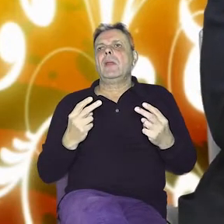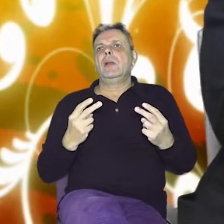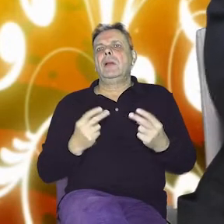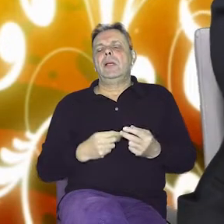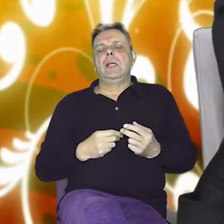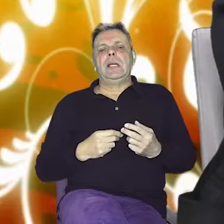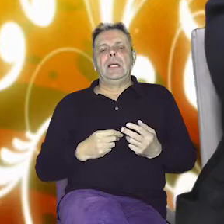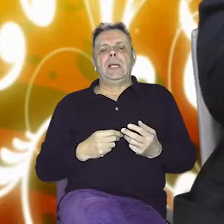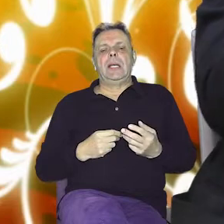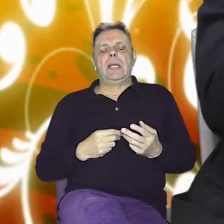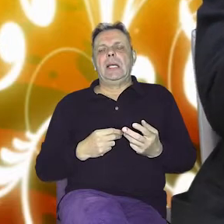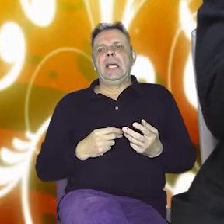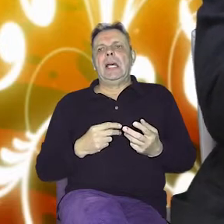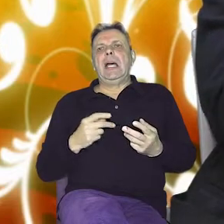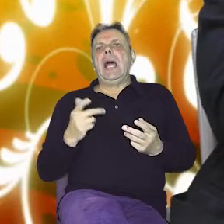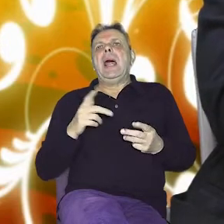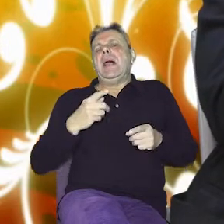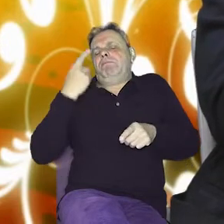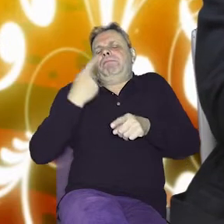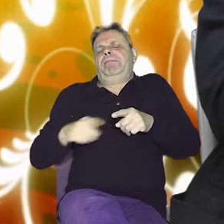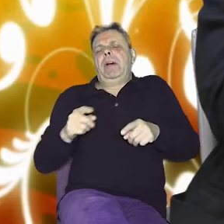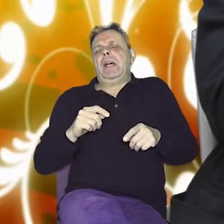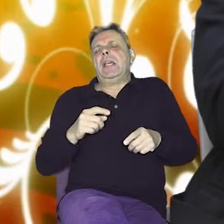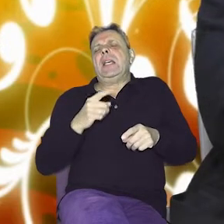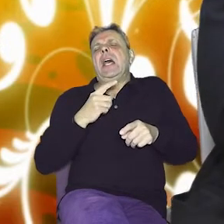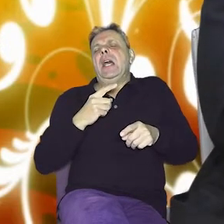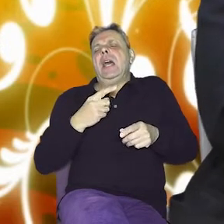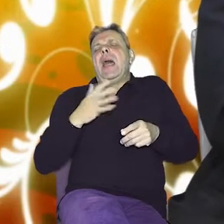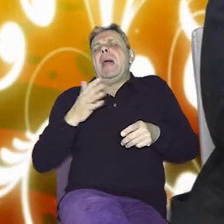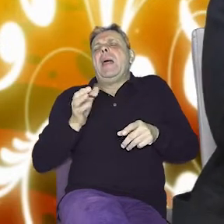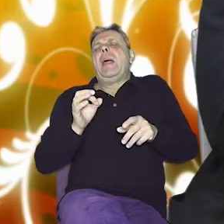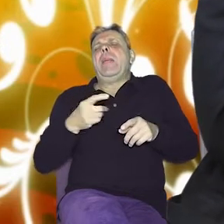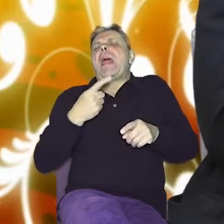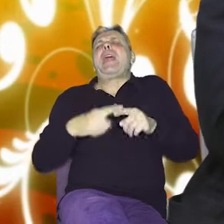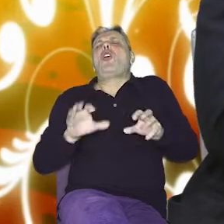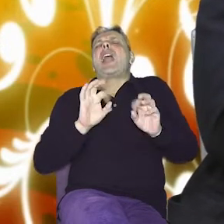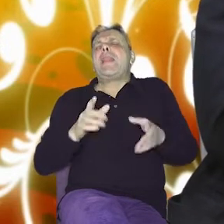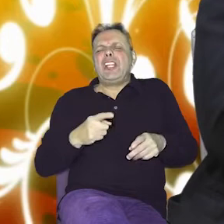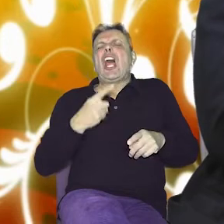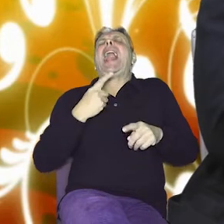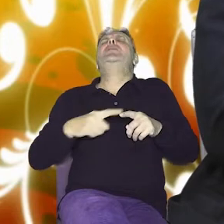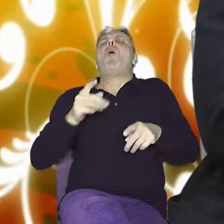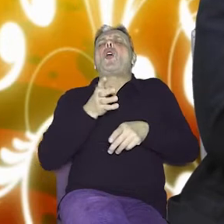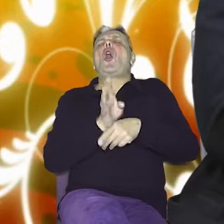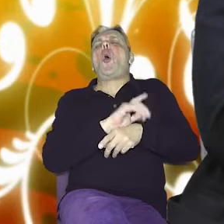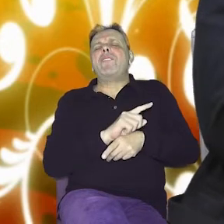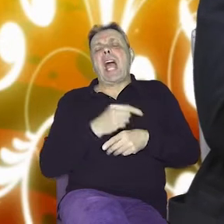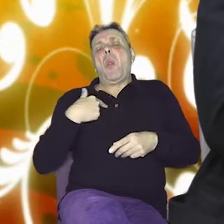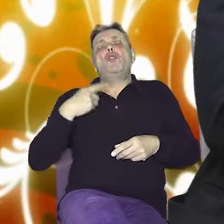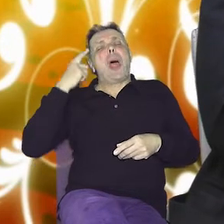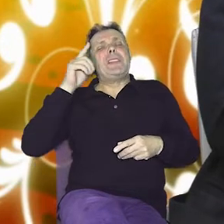reperkusija COVID-a na funkcioniranje hitne službe. Ono što ja smatram da se eventualno moglo